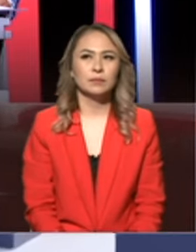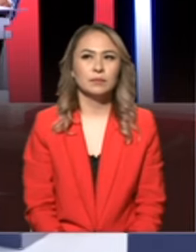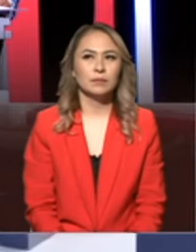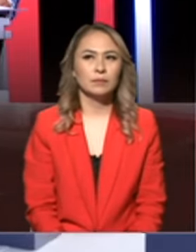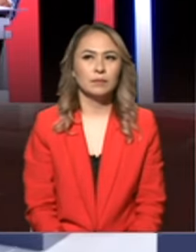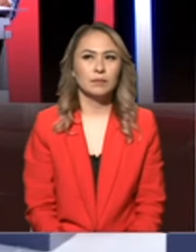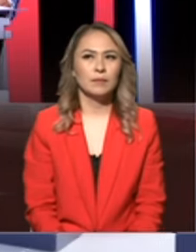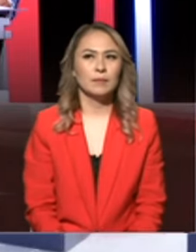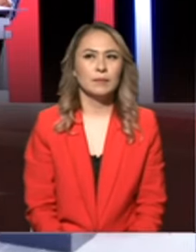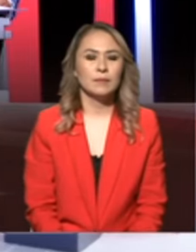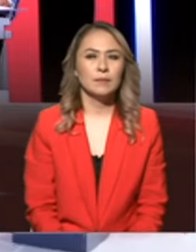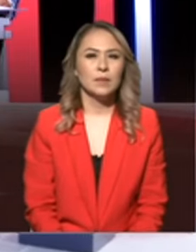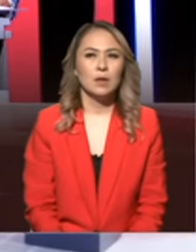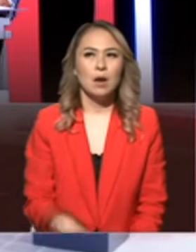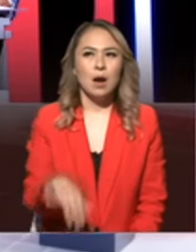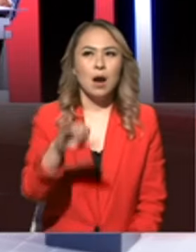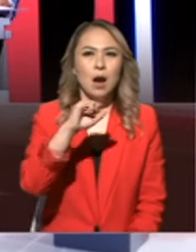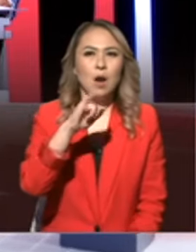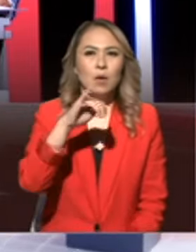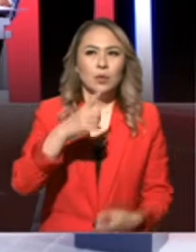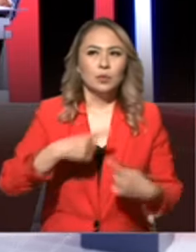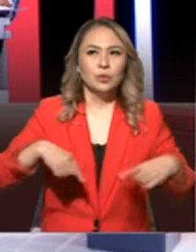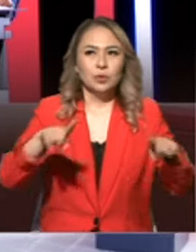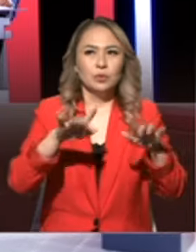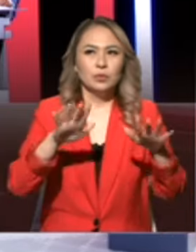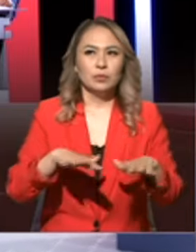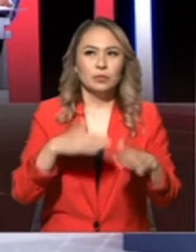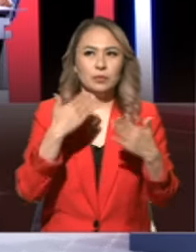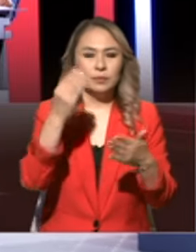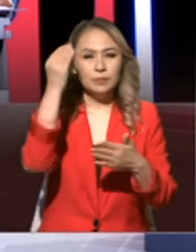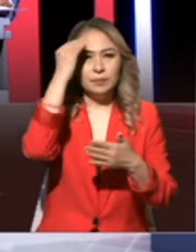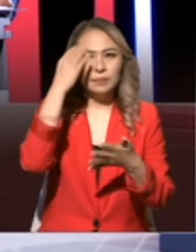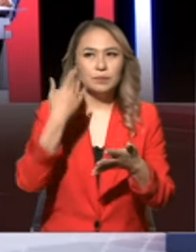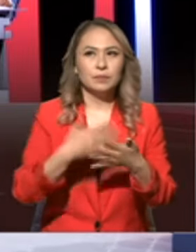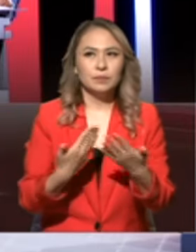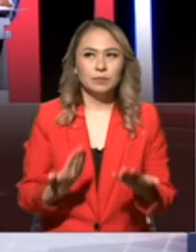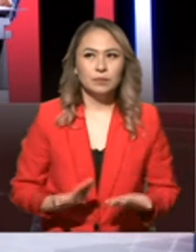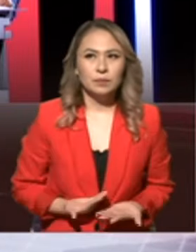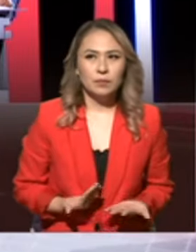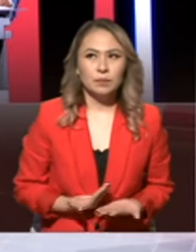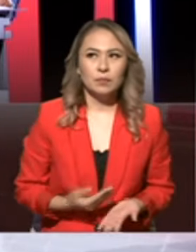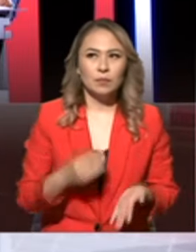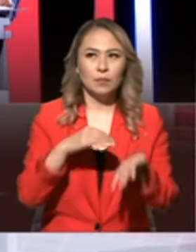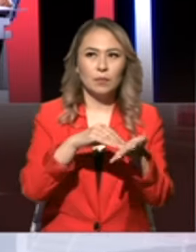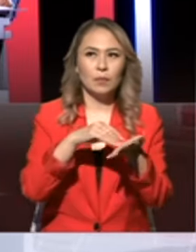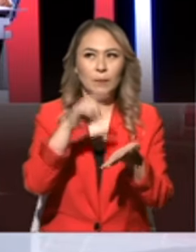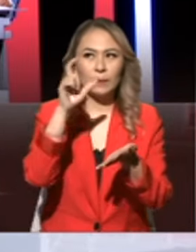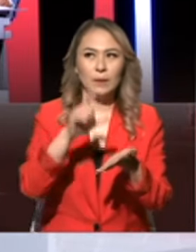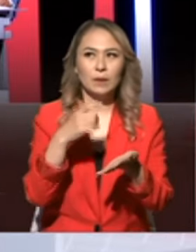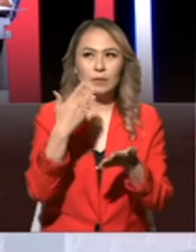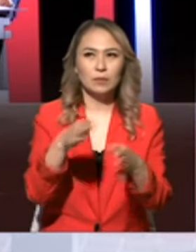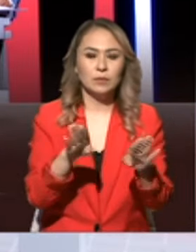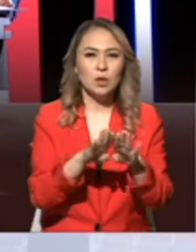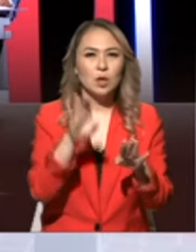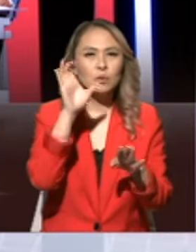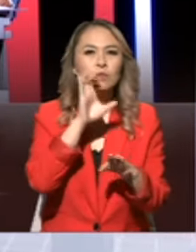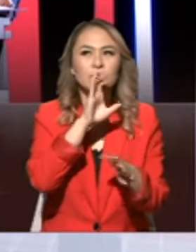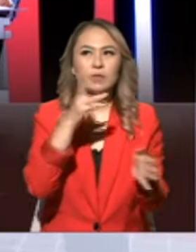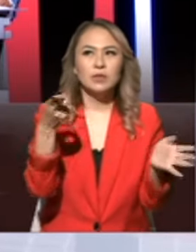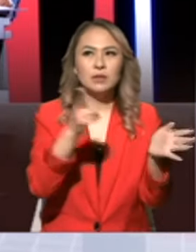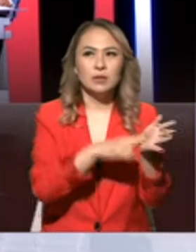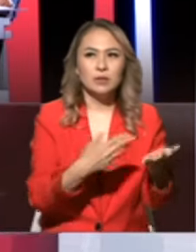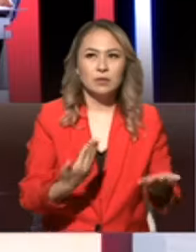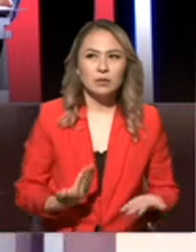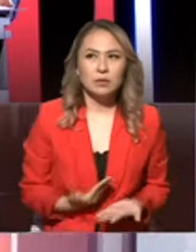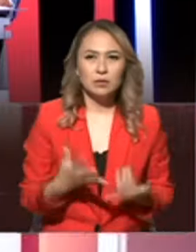Жалпы негізі жаңағы аудитория дегенде, өзіңіз ойлап көріңіз, өмір бойы журналист болған сіз мысалы, солтүстікке көшіп келетін болсаңыз, сізге